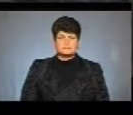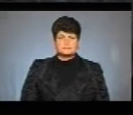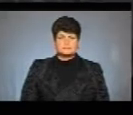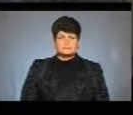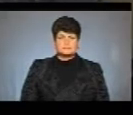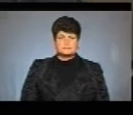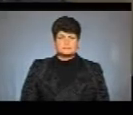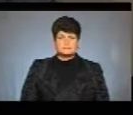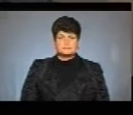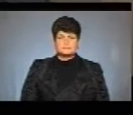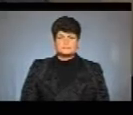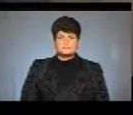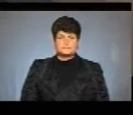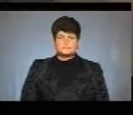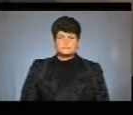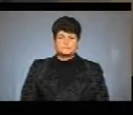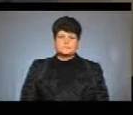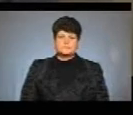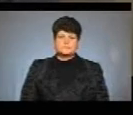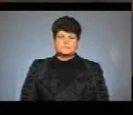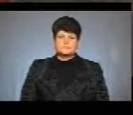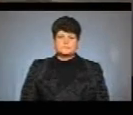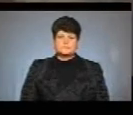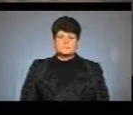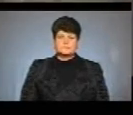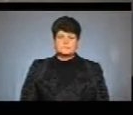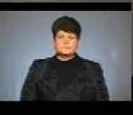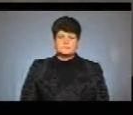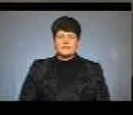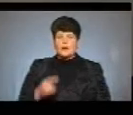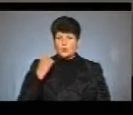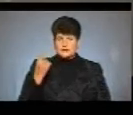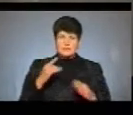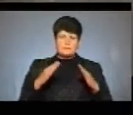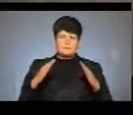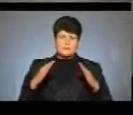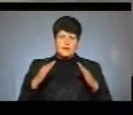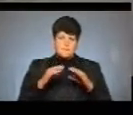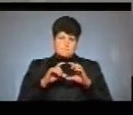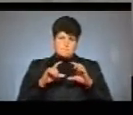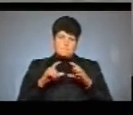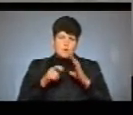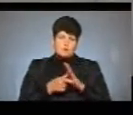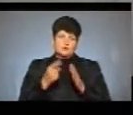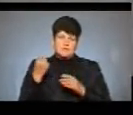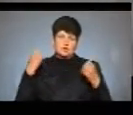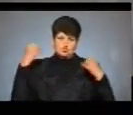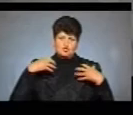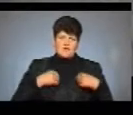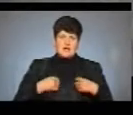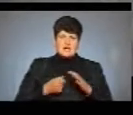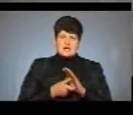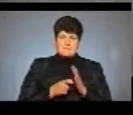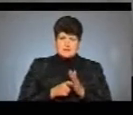особових речей, стіл і 5 крісел. На один блок у казармі – 1 душова кабіна. У ній